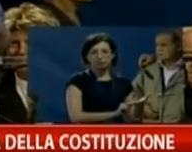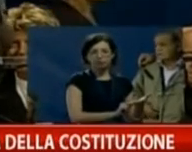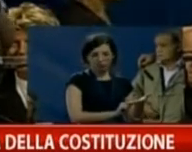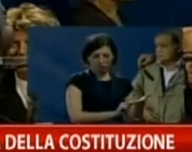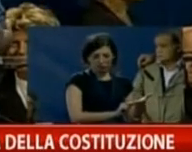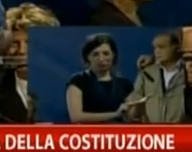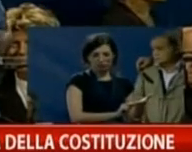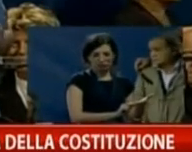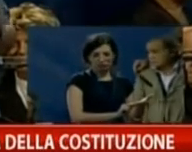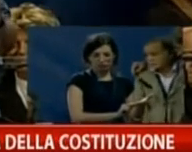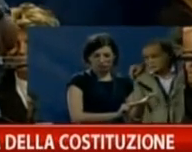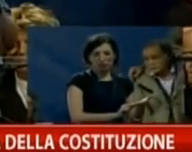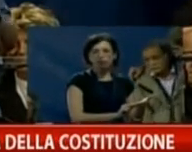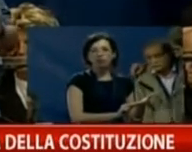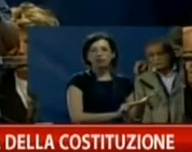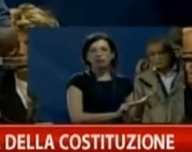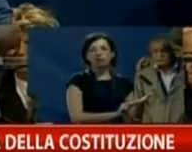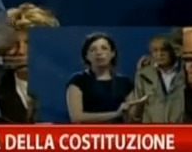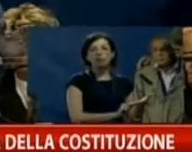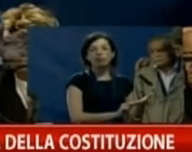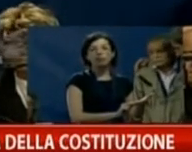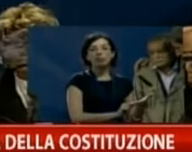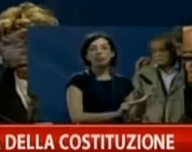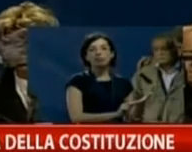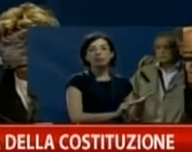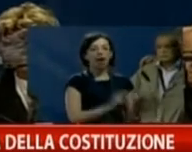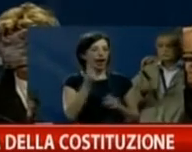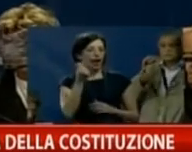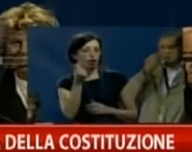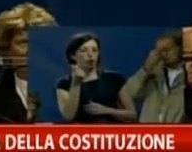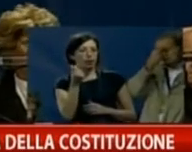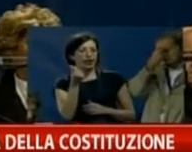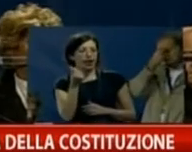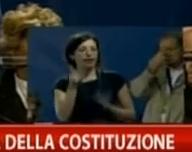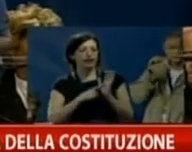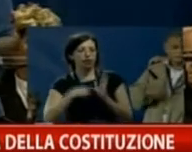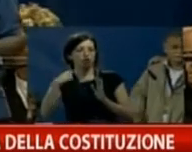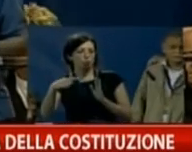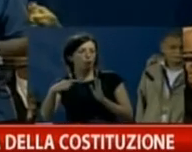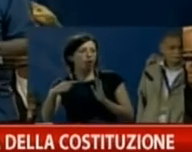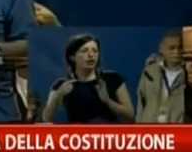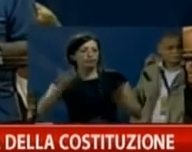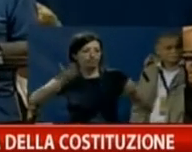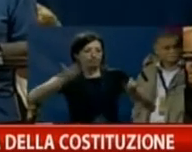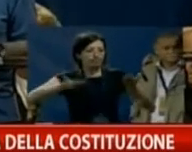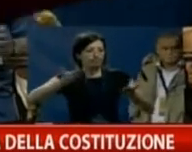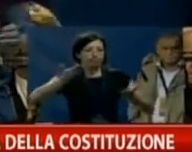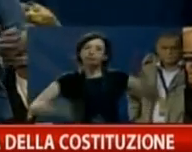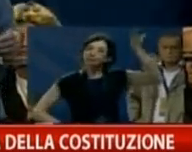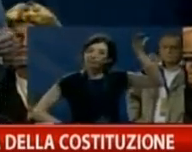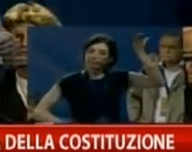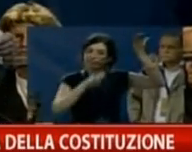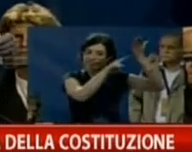della loro personalità, la pura esigenza dell'economia non può prevalere. Di questo noi ci stiamo occupando